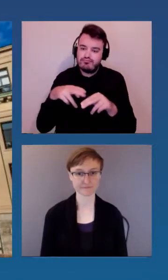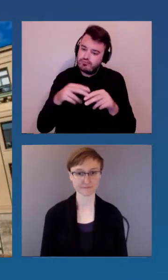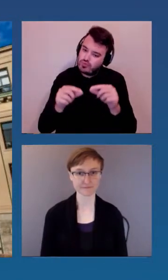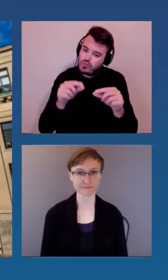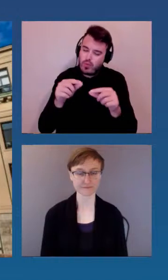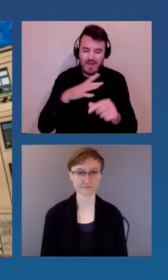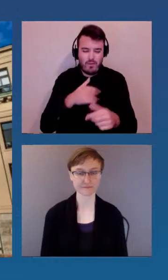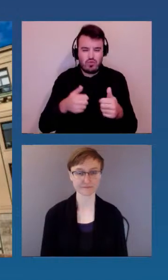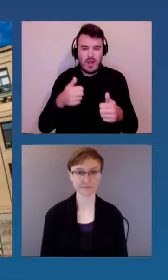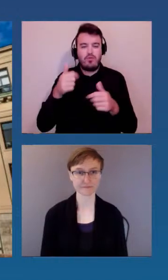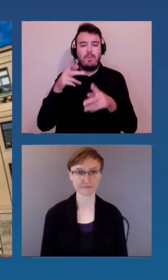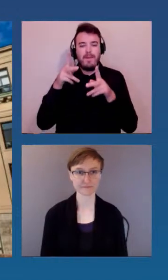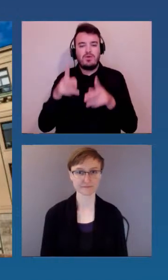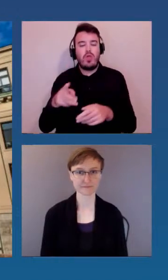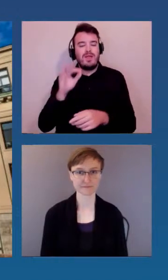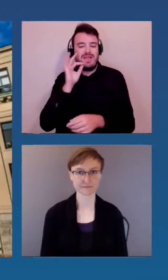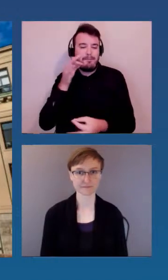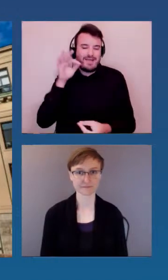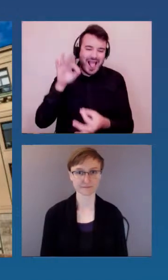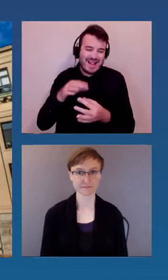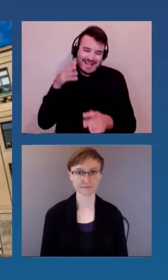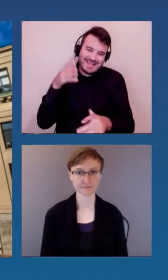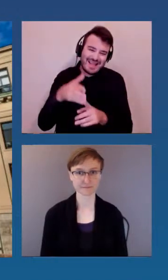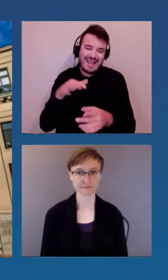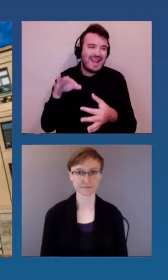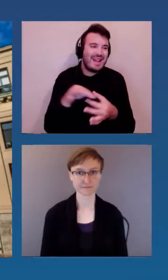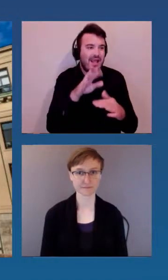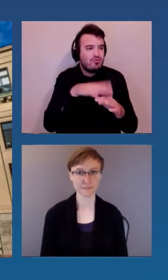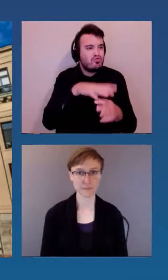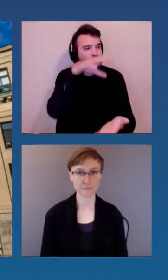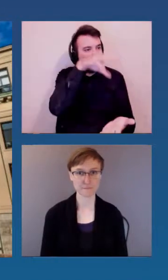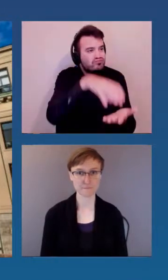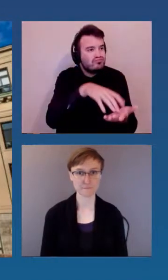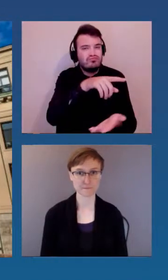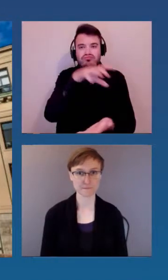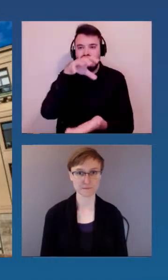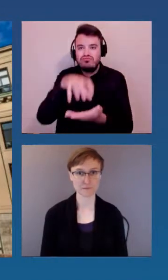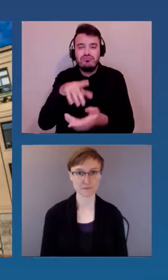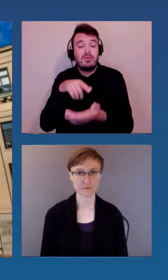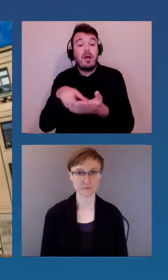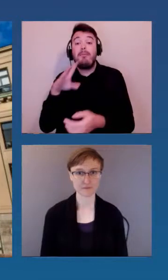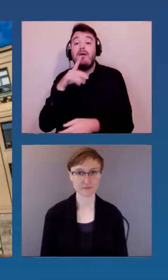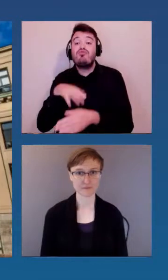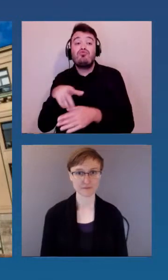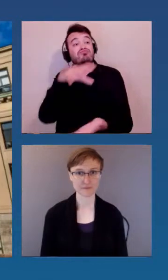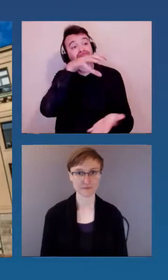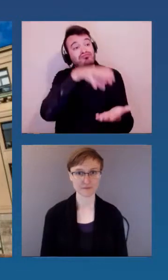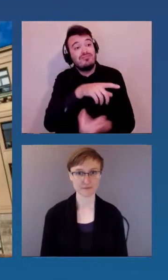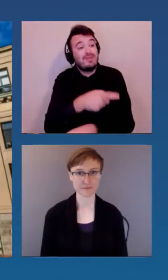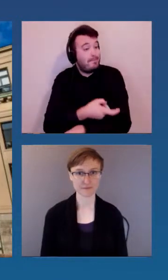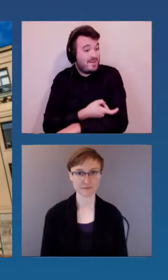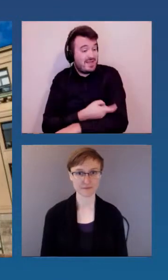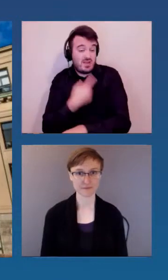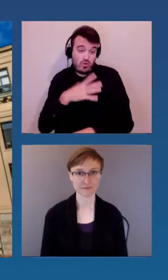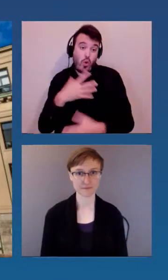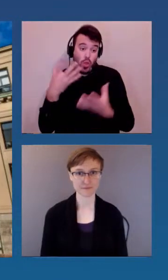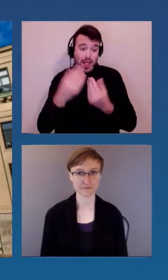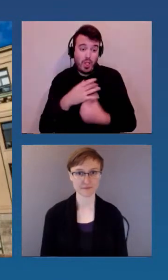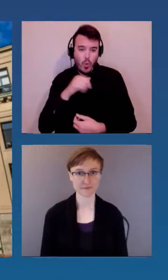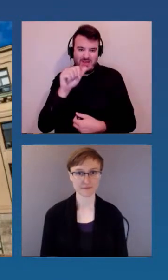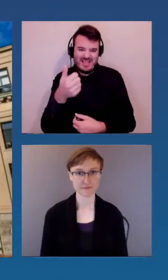leur cheminement académique? Écoutez, on fait tout notre possible. Nous venons de mettre sur pied un bureau pour coordonner toute